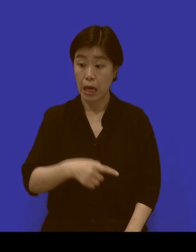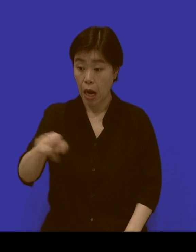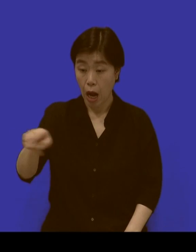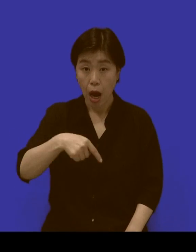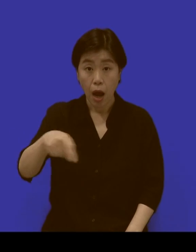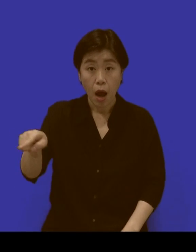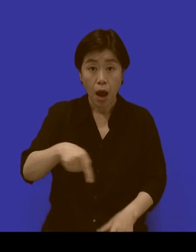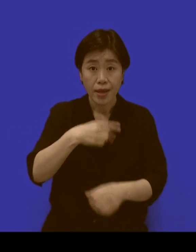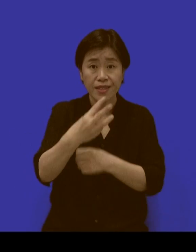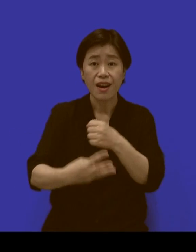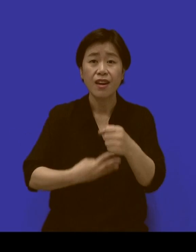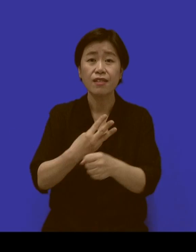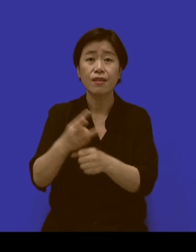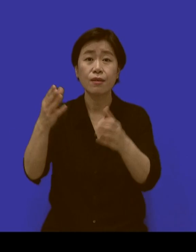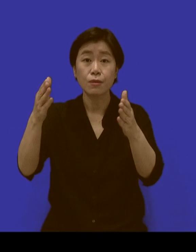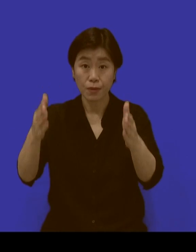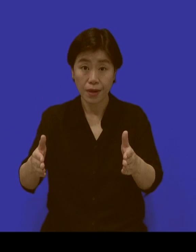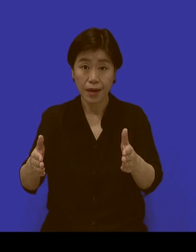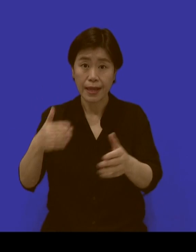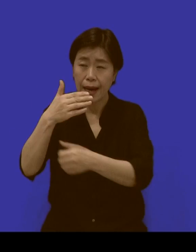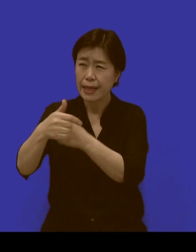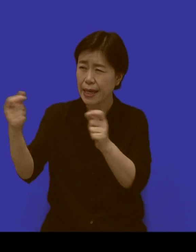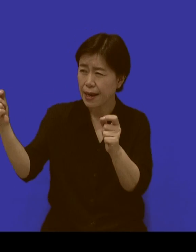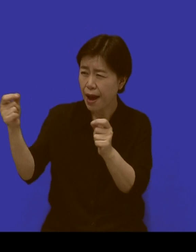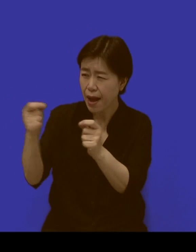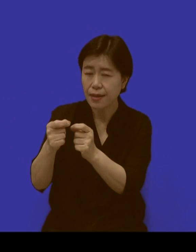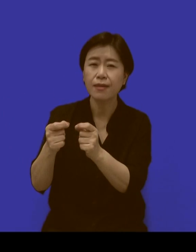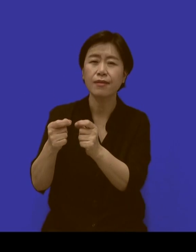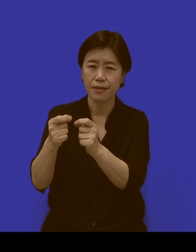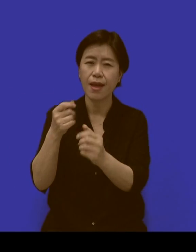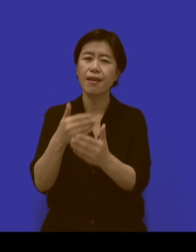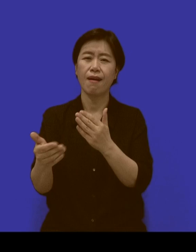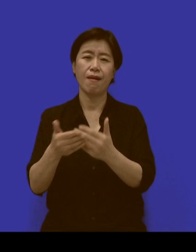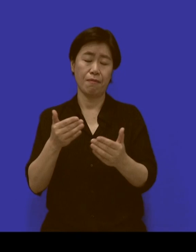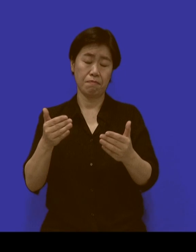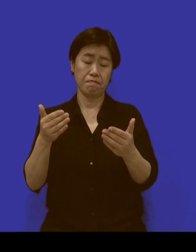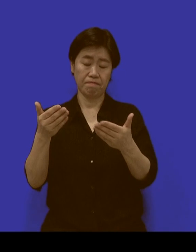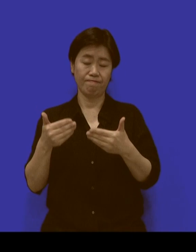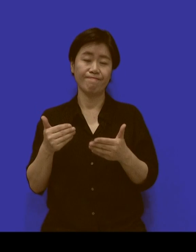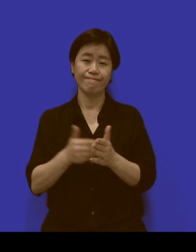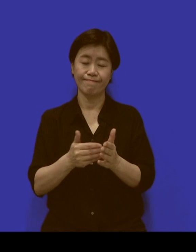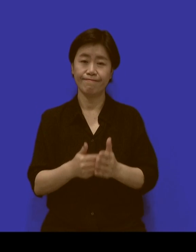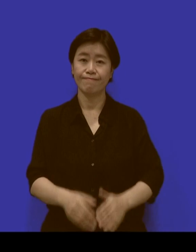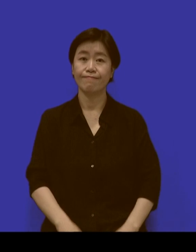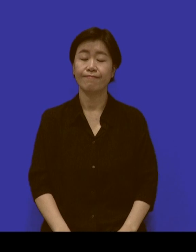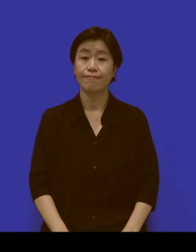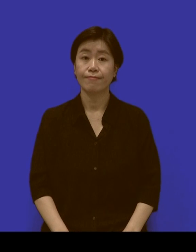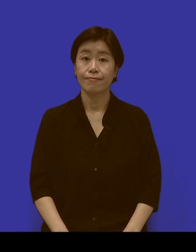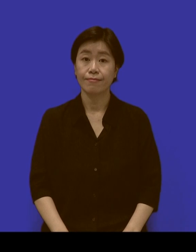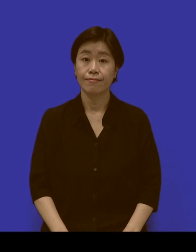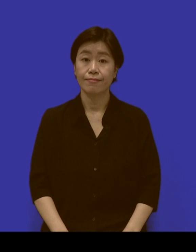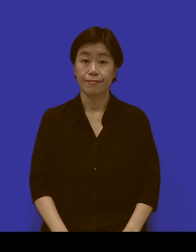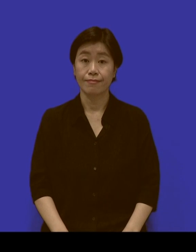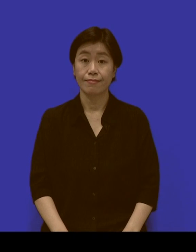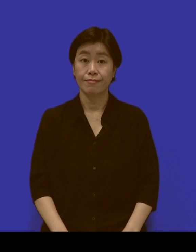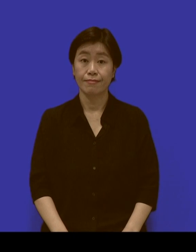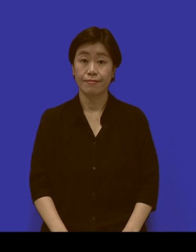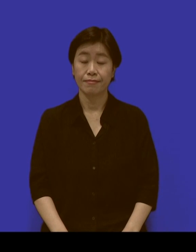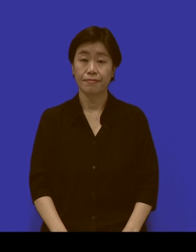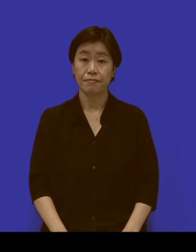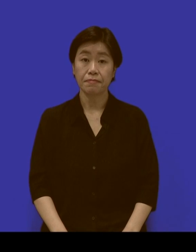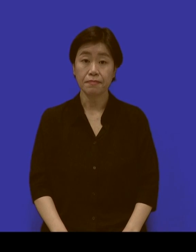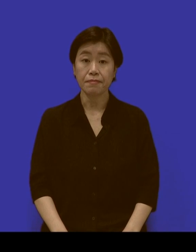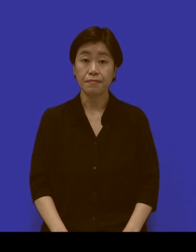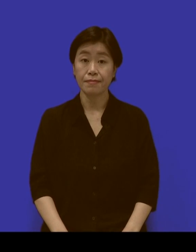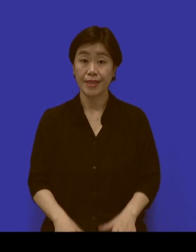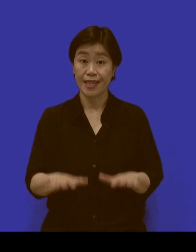저에게 말씀으로 채워주시는 시간들을 보내주셨고요. 네. 그리고 그때 이제 지금의 아내가 된 제